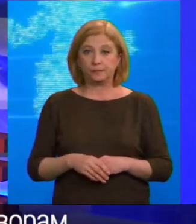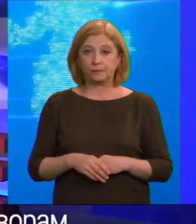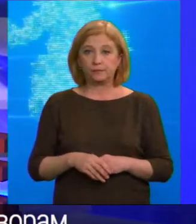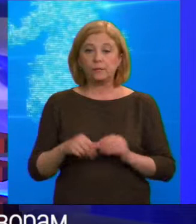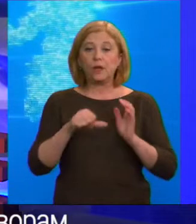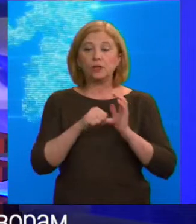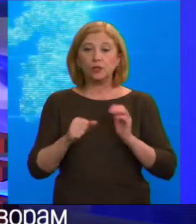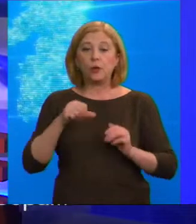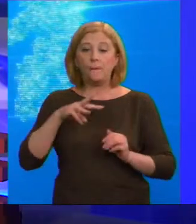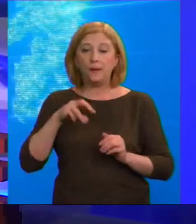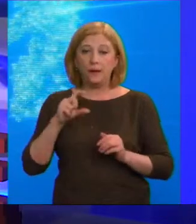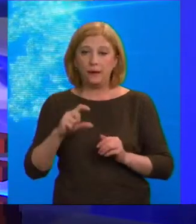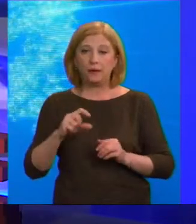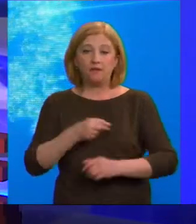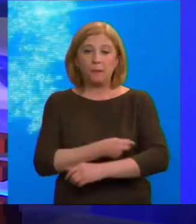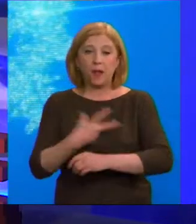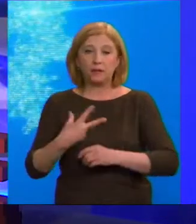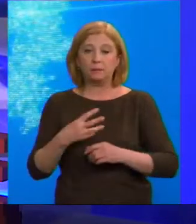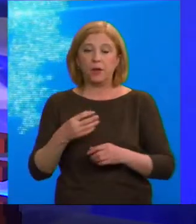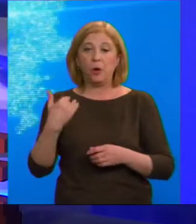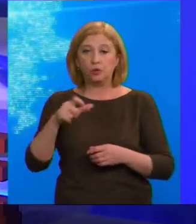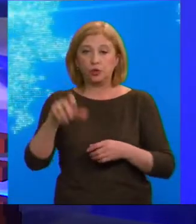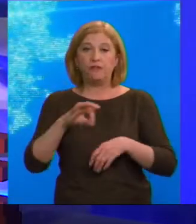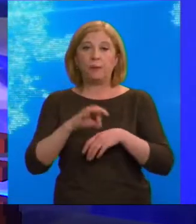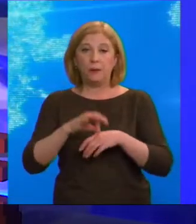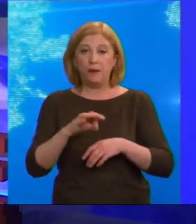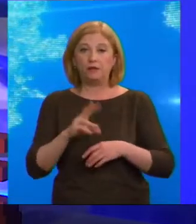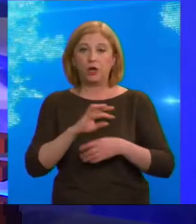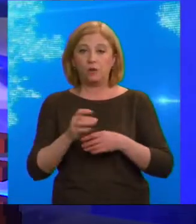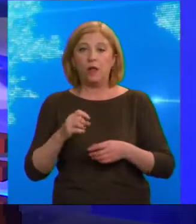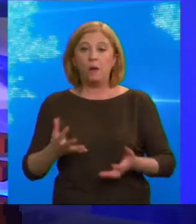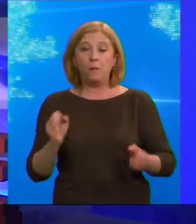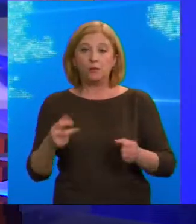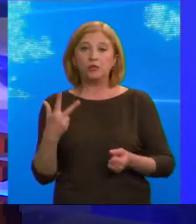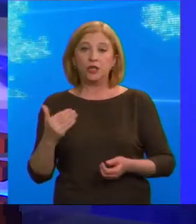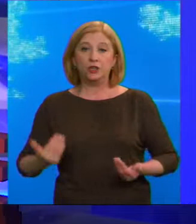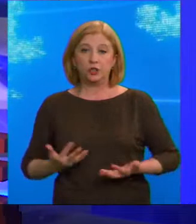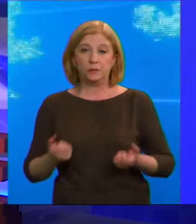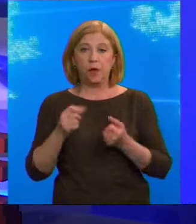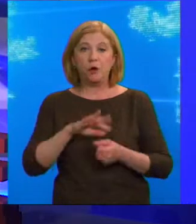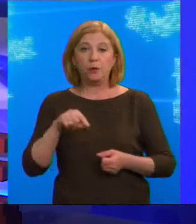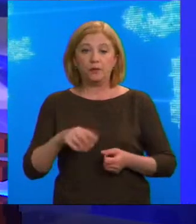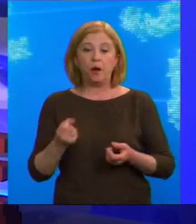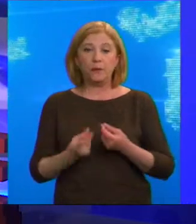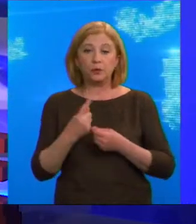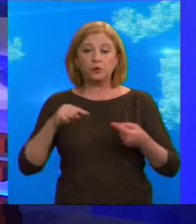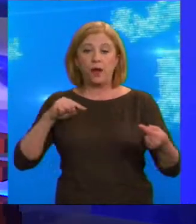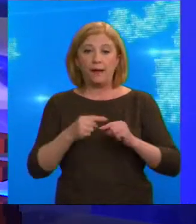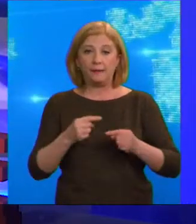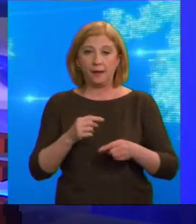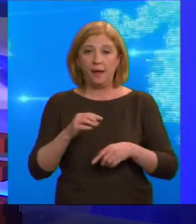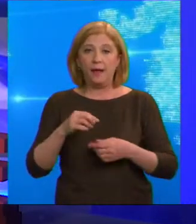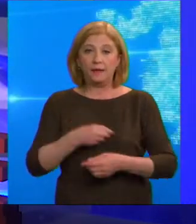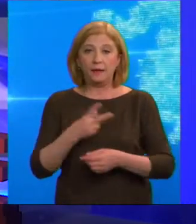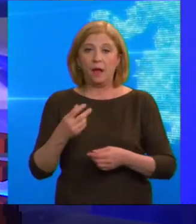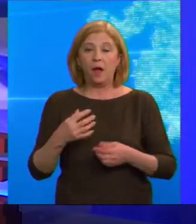600 мл плазмы переболевшего коронавируса может спасти 3 жизни. В крови людей, которые перенесли COVID-19, образуются антитела. Они помогают больным